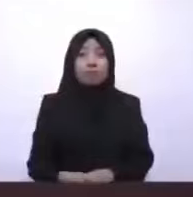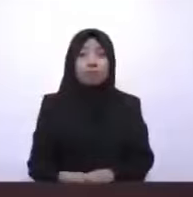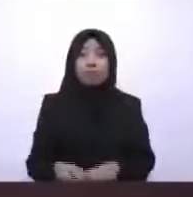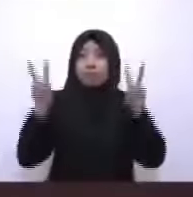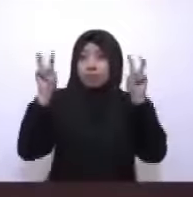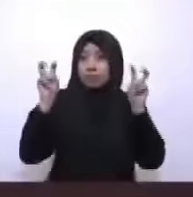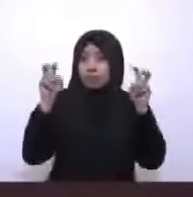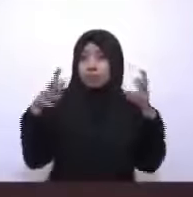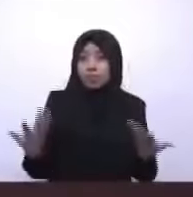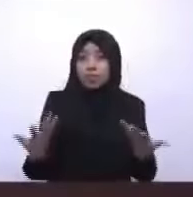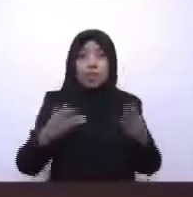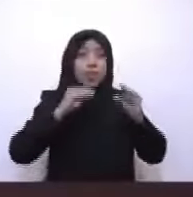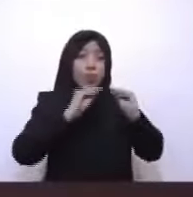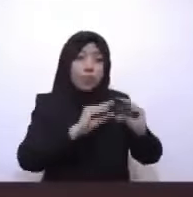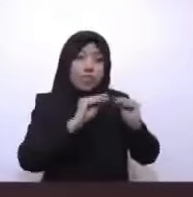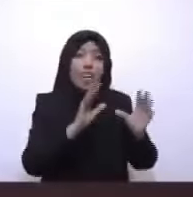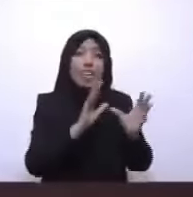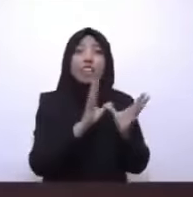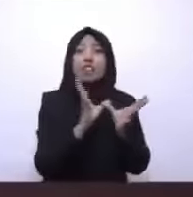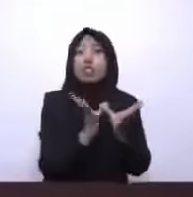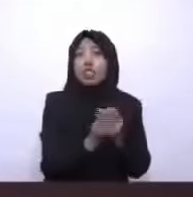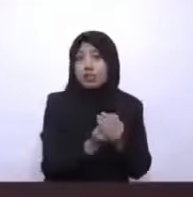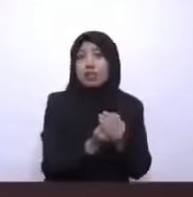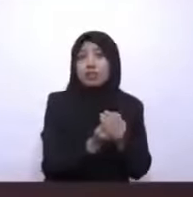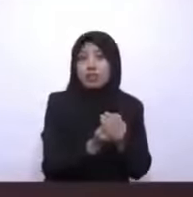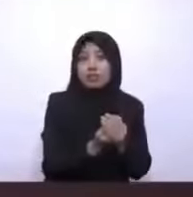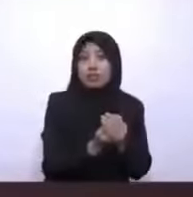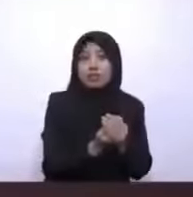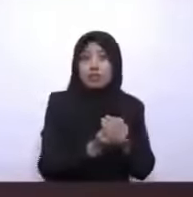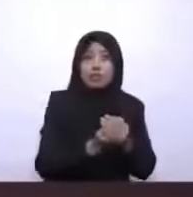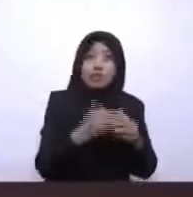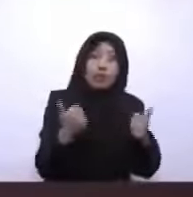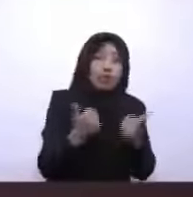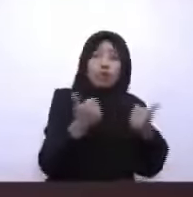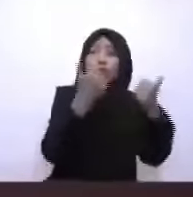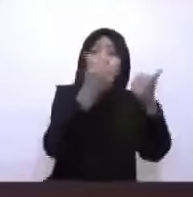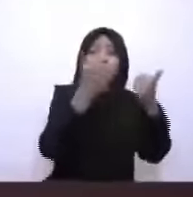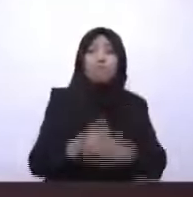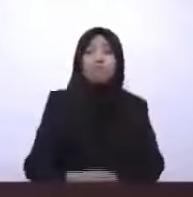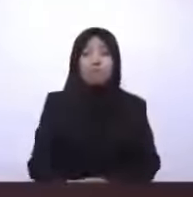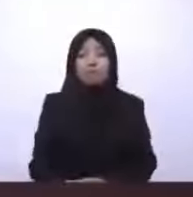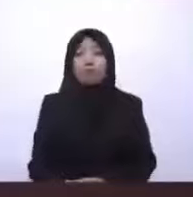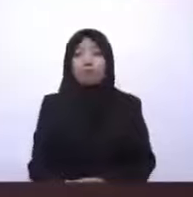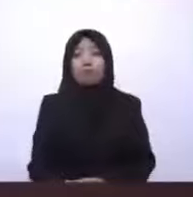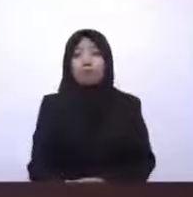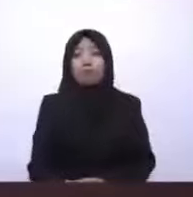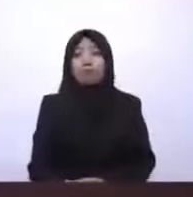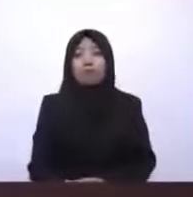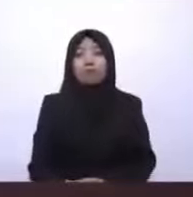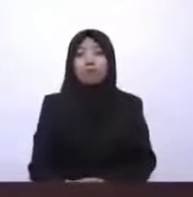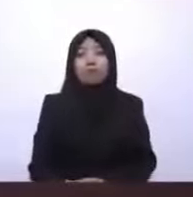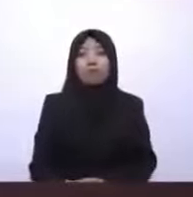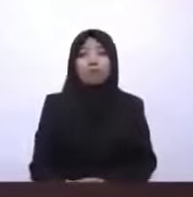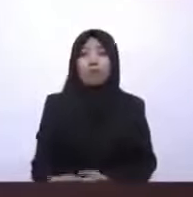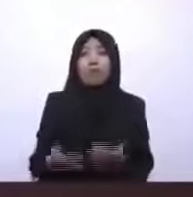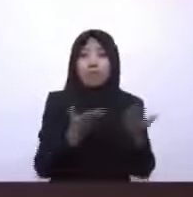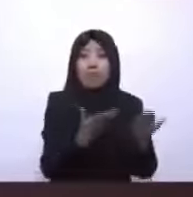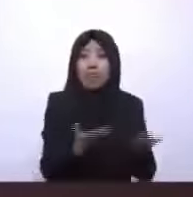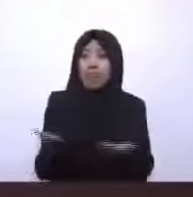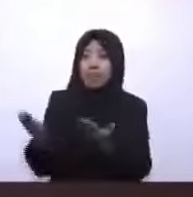Yakni pendidikan inklusi dan berkualitas. Baik, saya persilakan